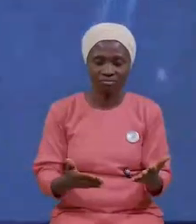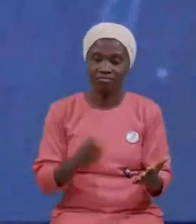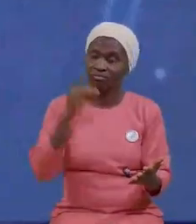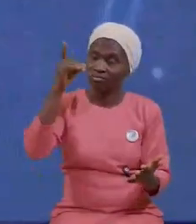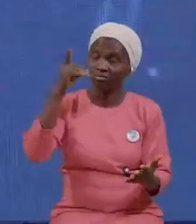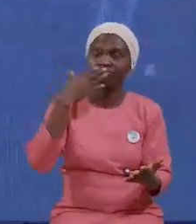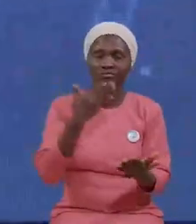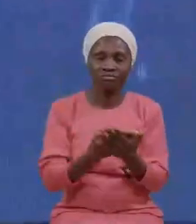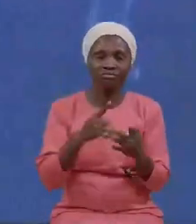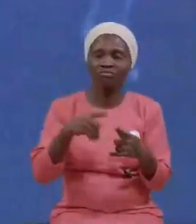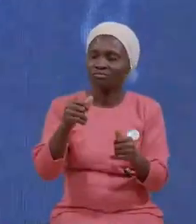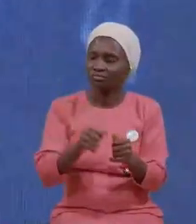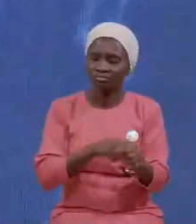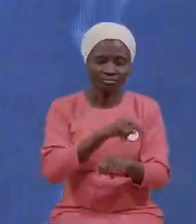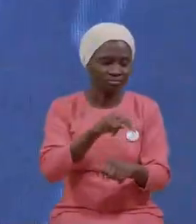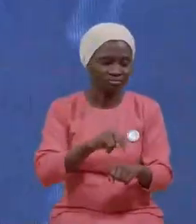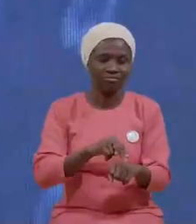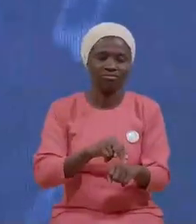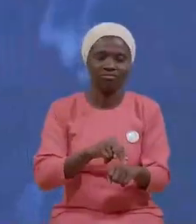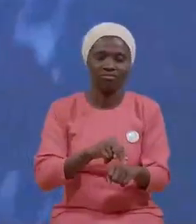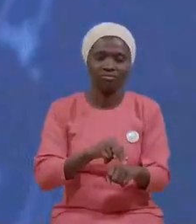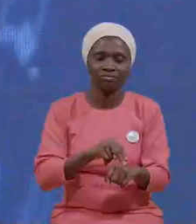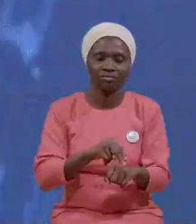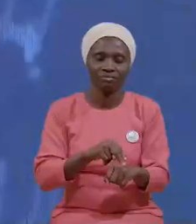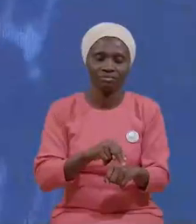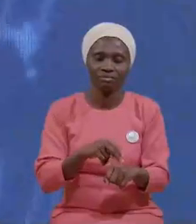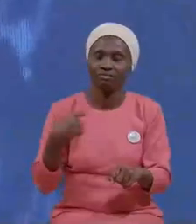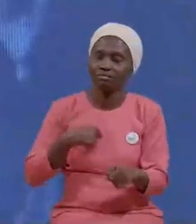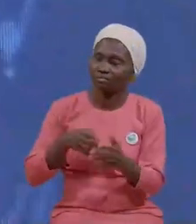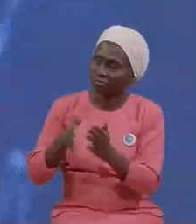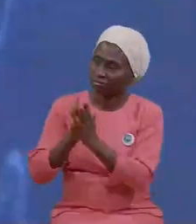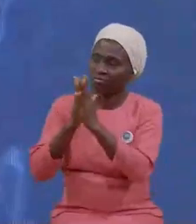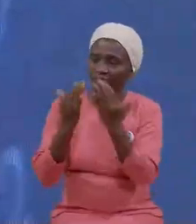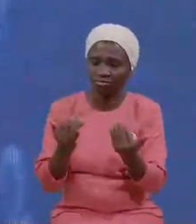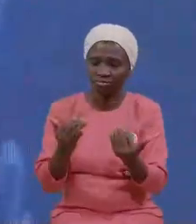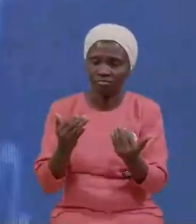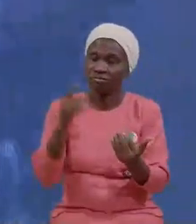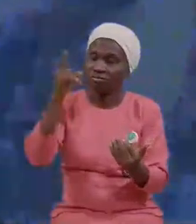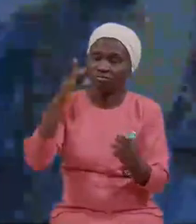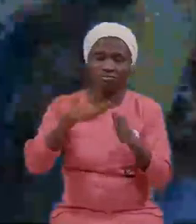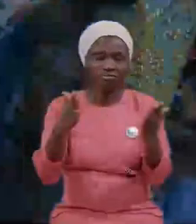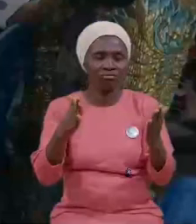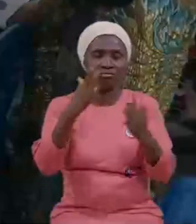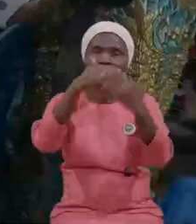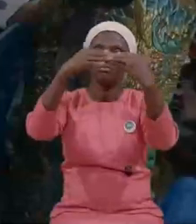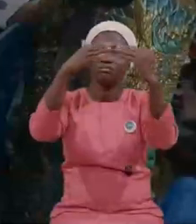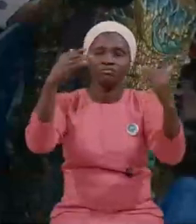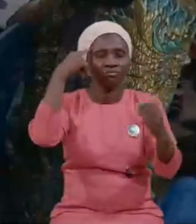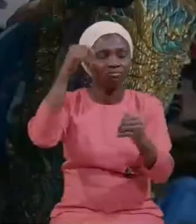nation. Nous demandons ce soir que tu ouvres les écluses pour chacun.